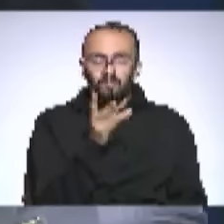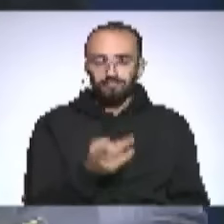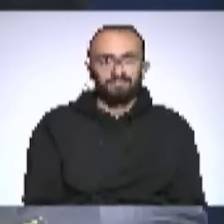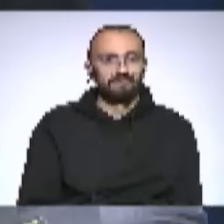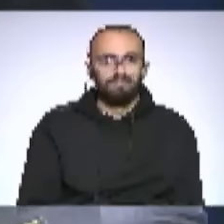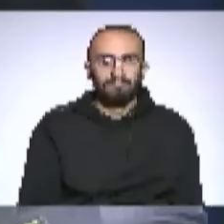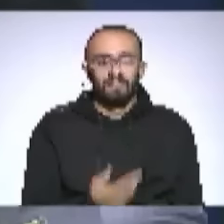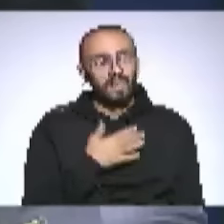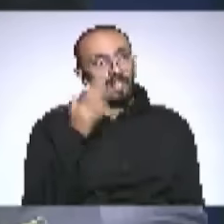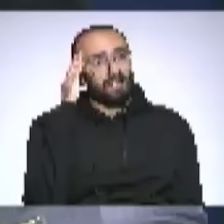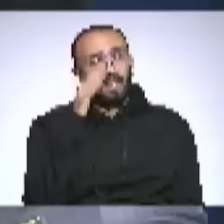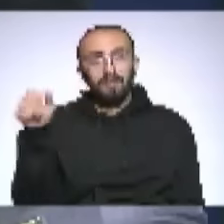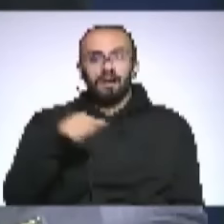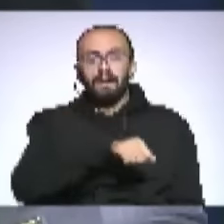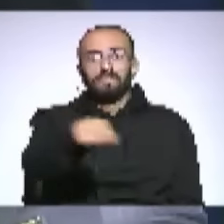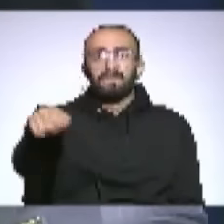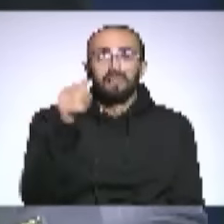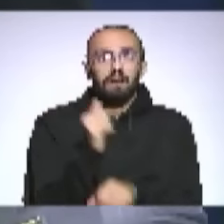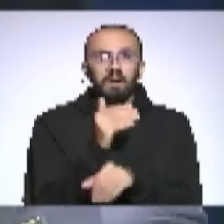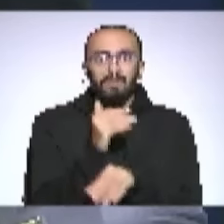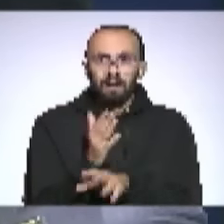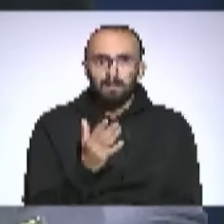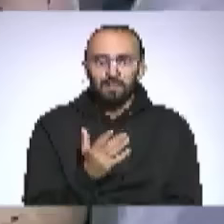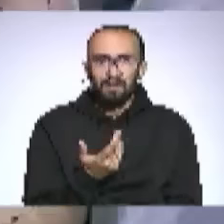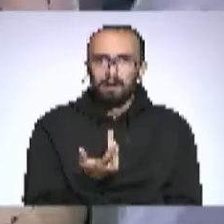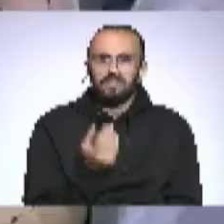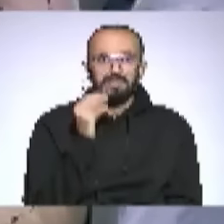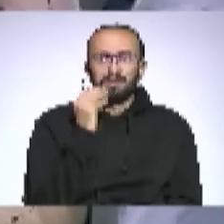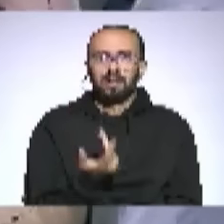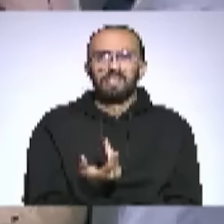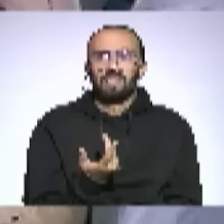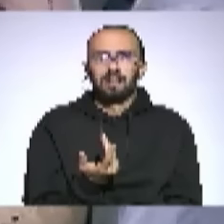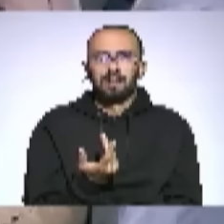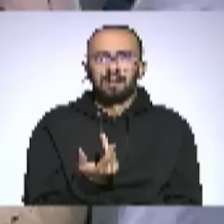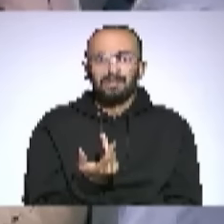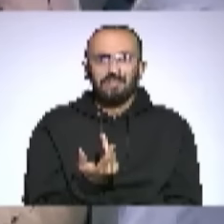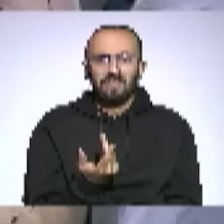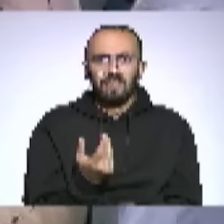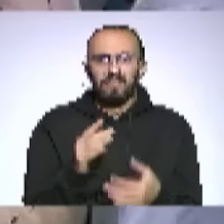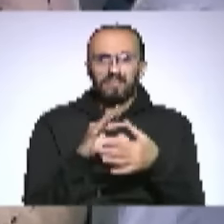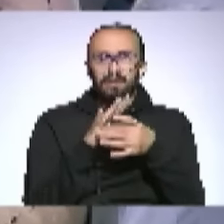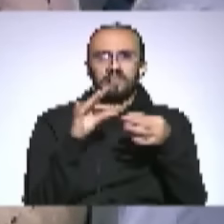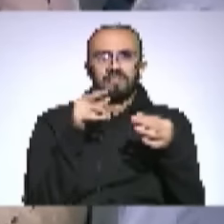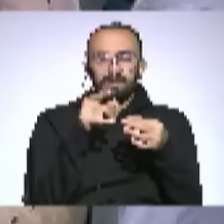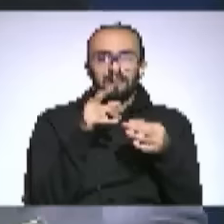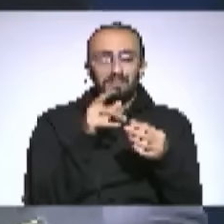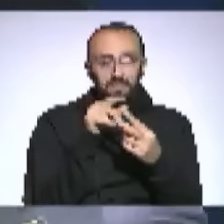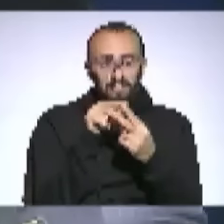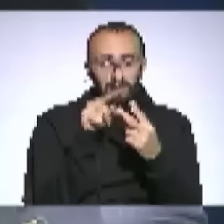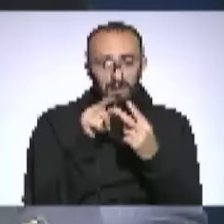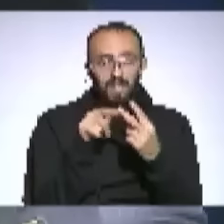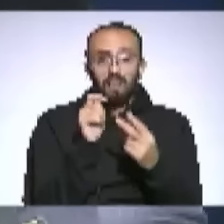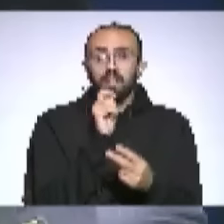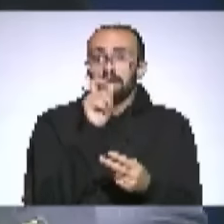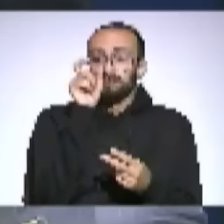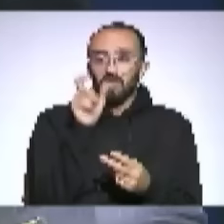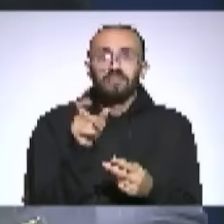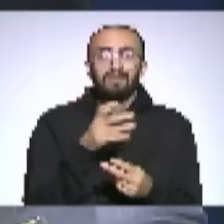ممكن ابقى نايمه في الاوضه يفتح باب الاوضه ويدخل عادي ايه ده ايه ده يعني هو الموضوع فيه امرين ضعف